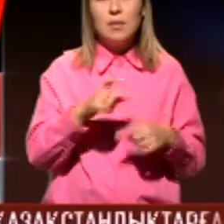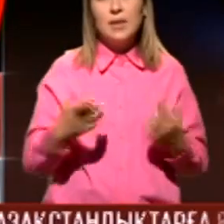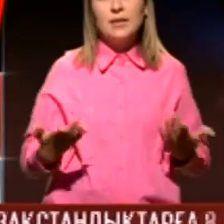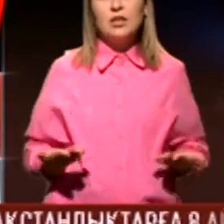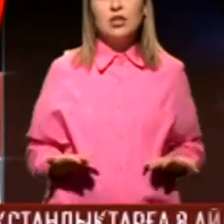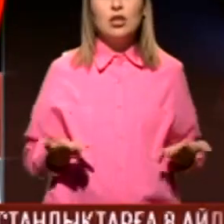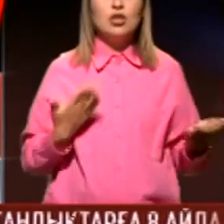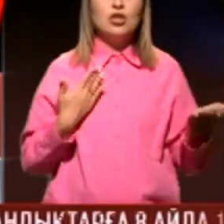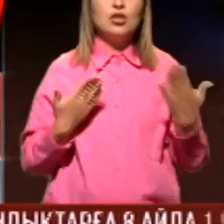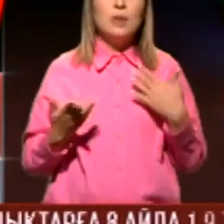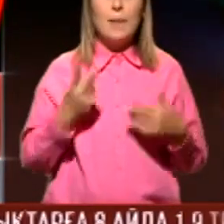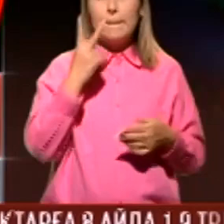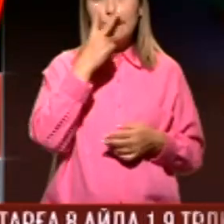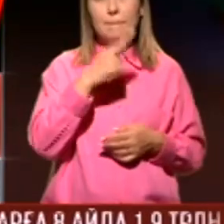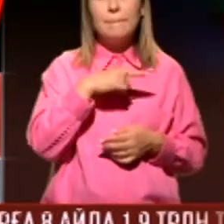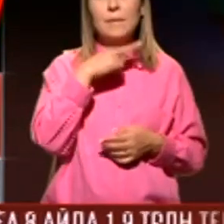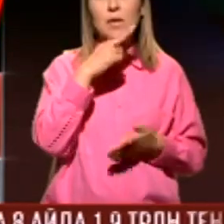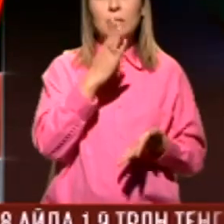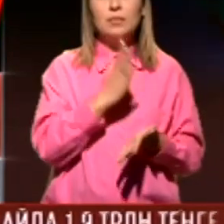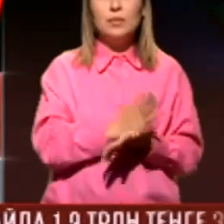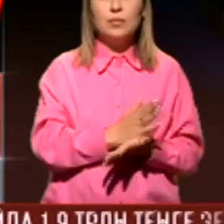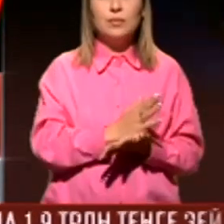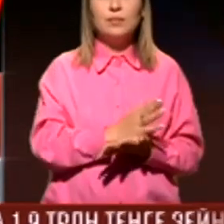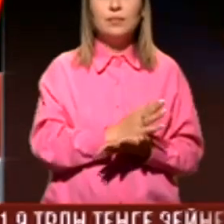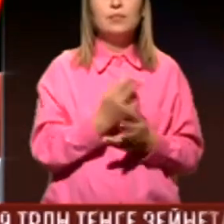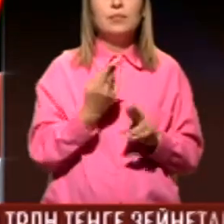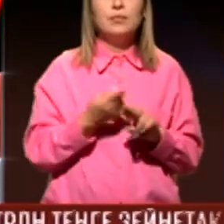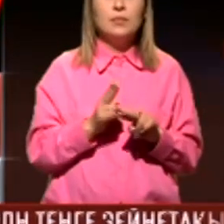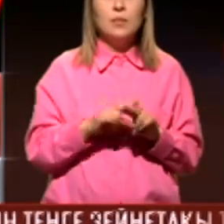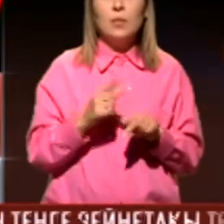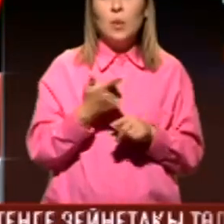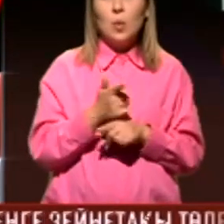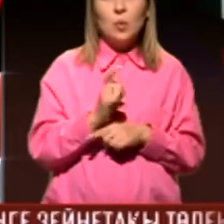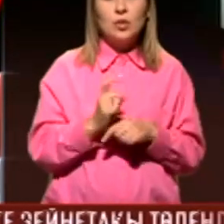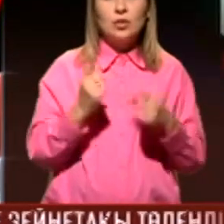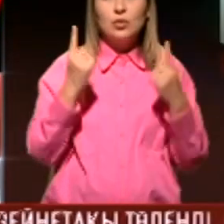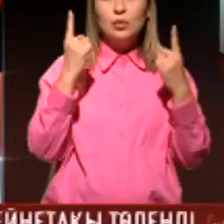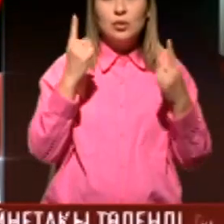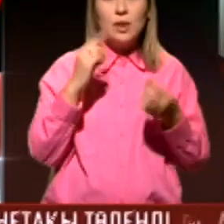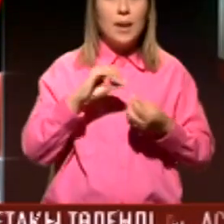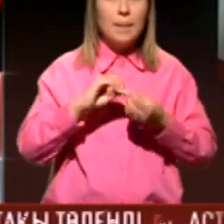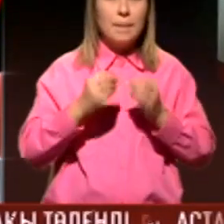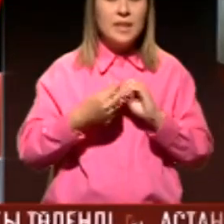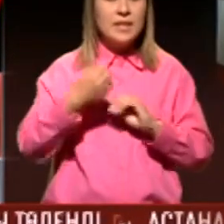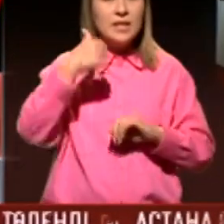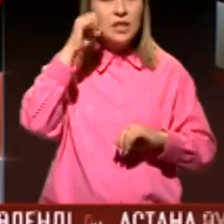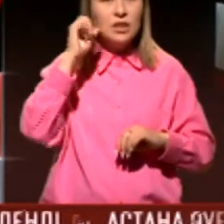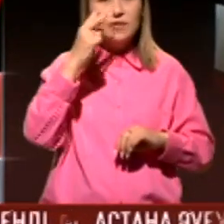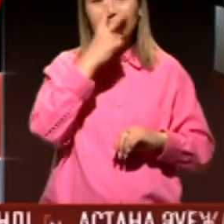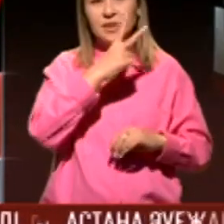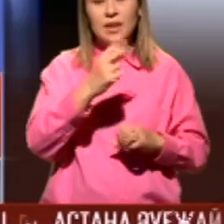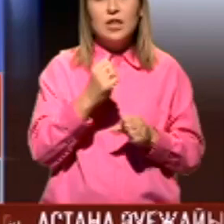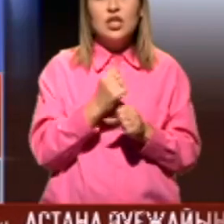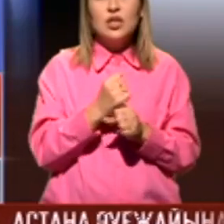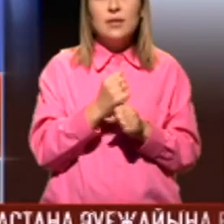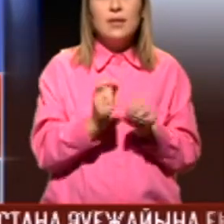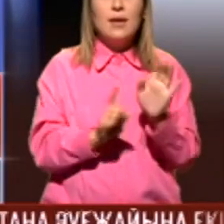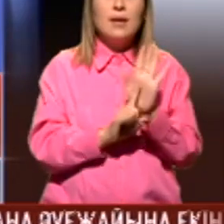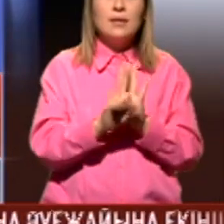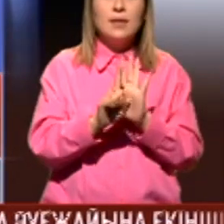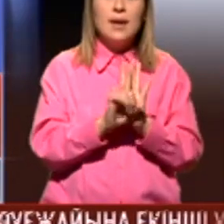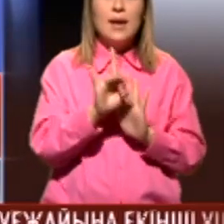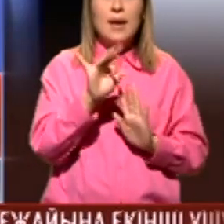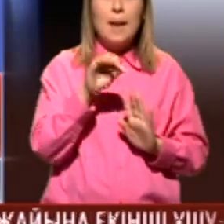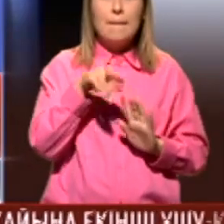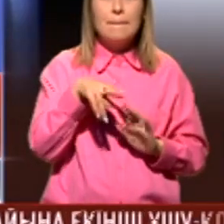тіршілігі арқылы біздер байқап біліп көріп жүрміз ғой. Сондықтан бұл өте күрделі мәселе. Менше жаңағы кешегі жасалып жатқан қадамдар тіпті Рим